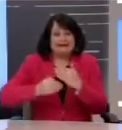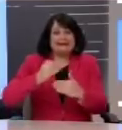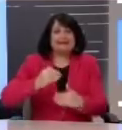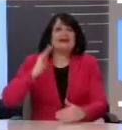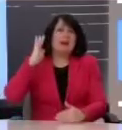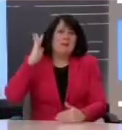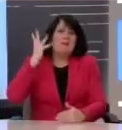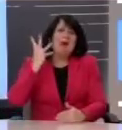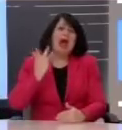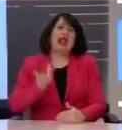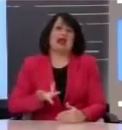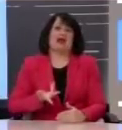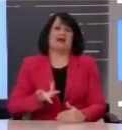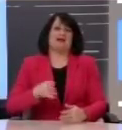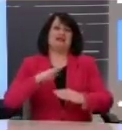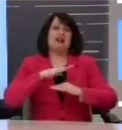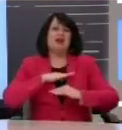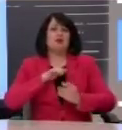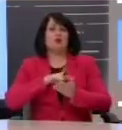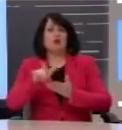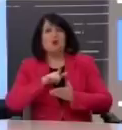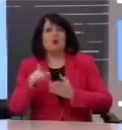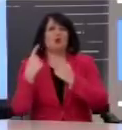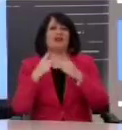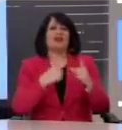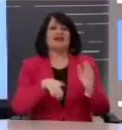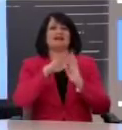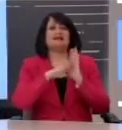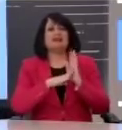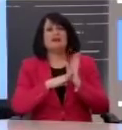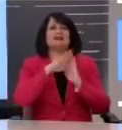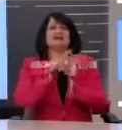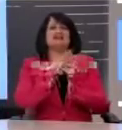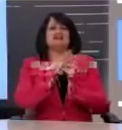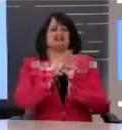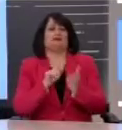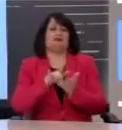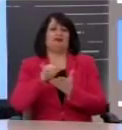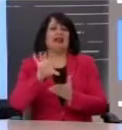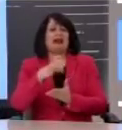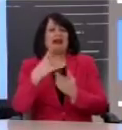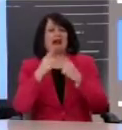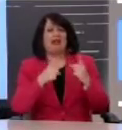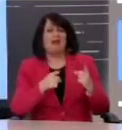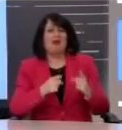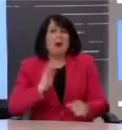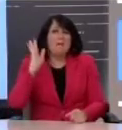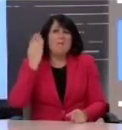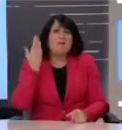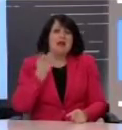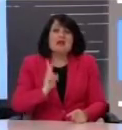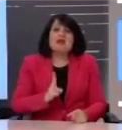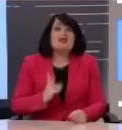παλαιότητα του στόλου και των συστημάτων των αεροσκαφών. Και ο κίνδυνος πλέον είναι